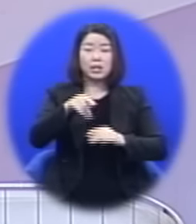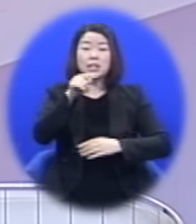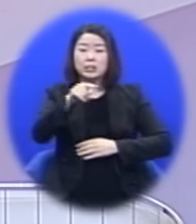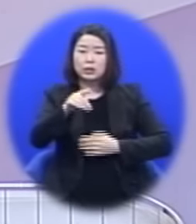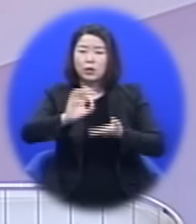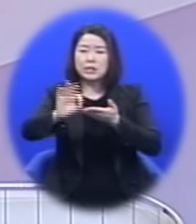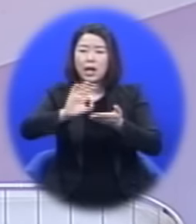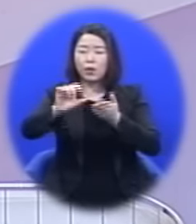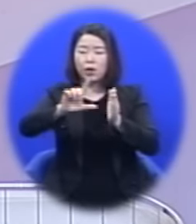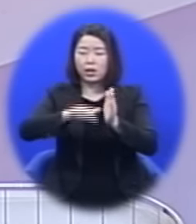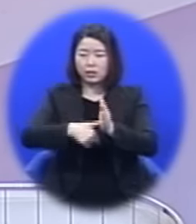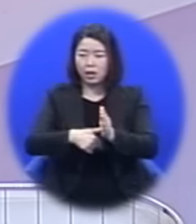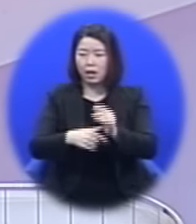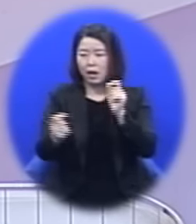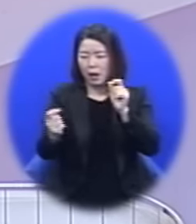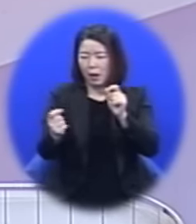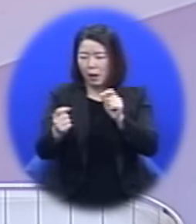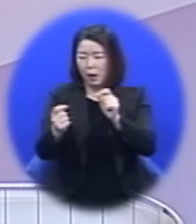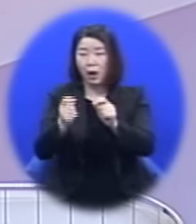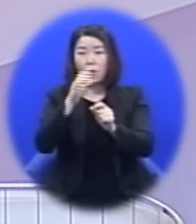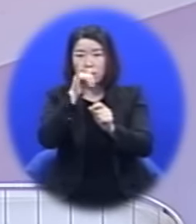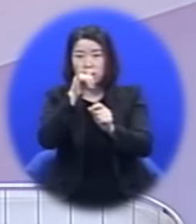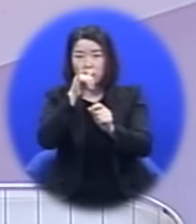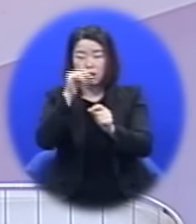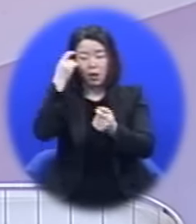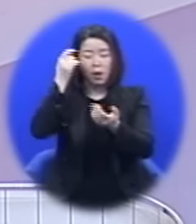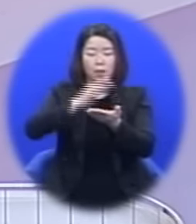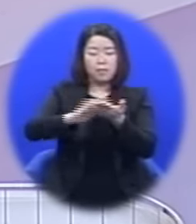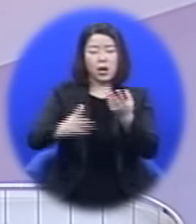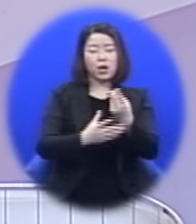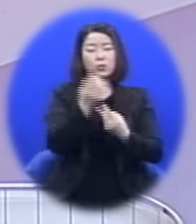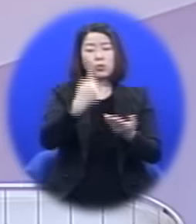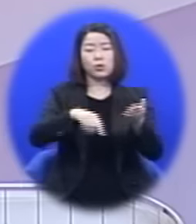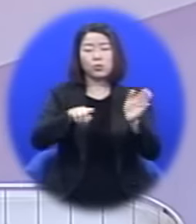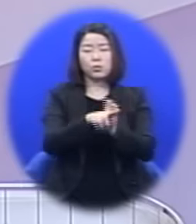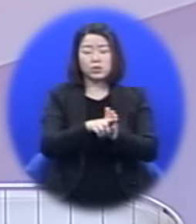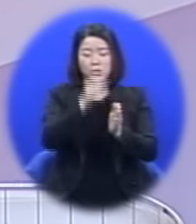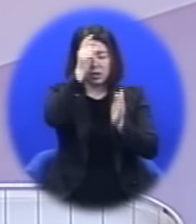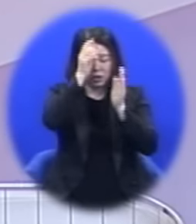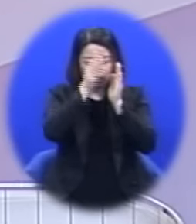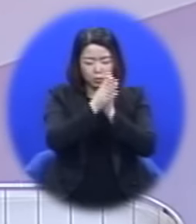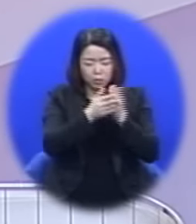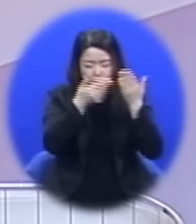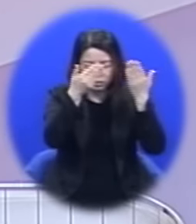있다는. 평화 통일을 위해서 그렇게 기도했는데 이게 무슨 일입니까?